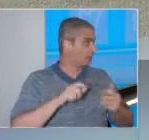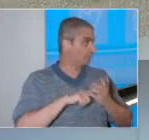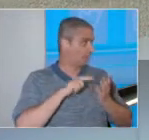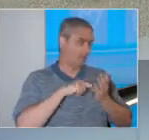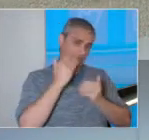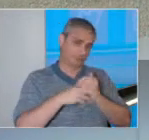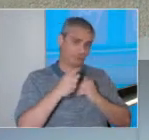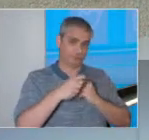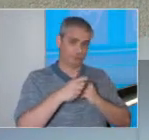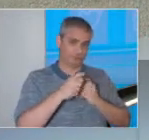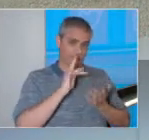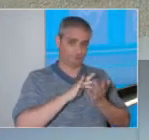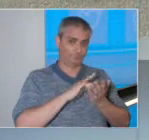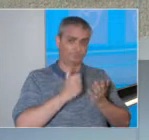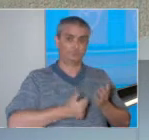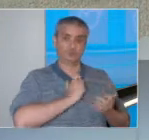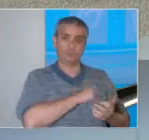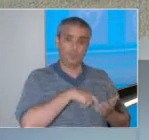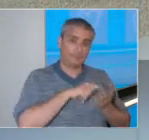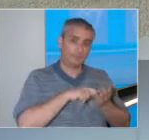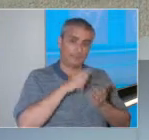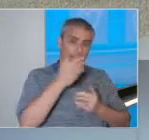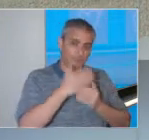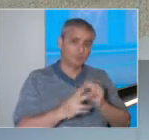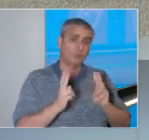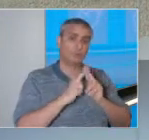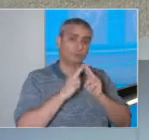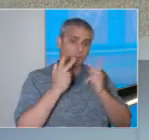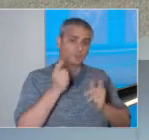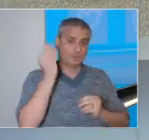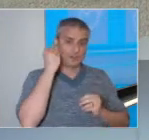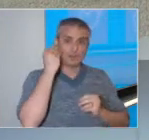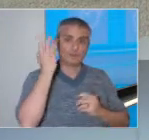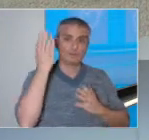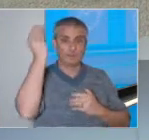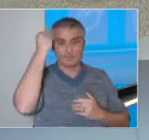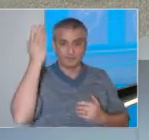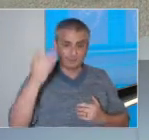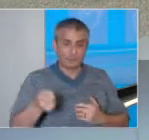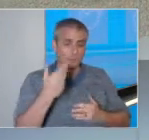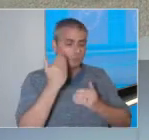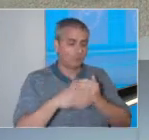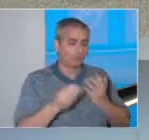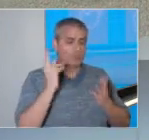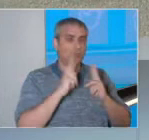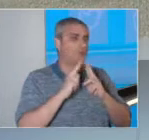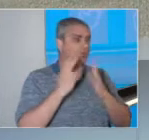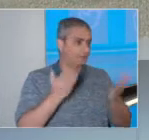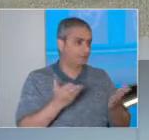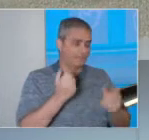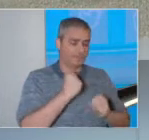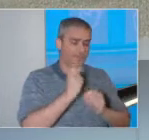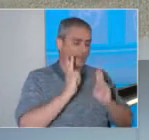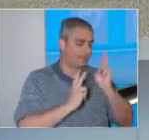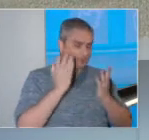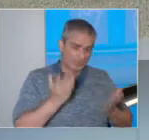בסוף אלו, ראשי השלטון המקומי, ראשי הערים, מכיוון שהם בסוף פוגשים את התלמידים בתי הספר, הם בסוף פוגשים את